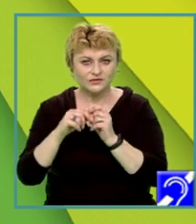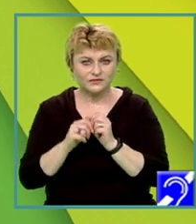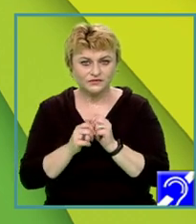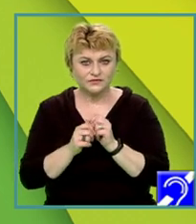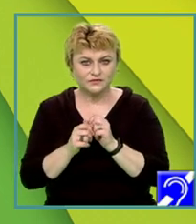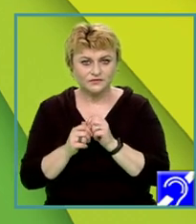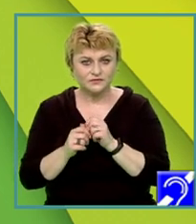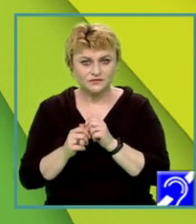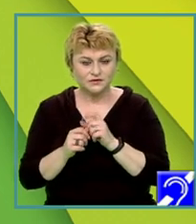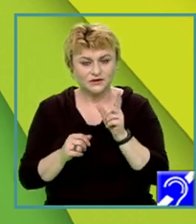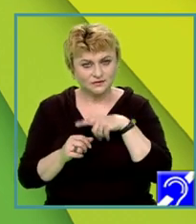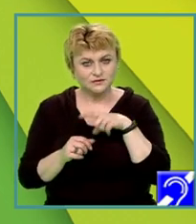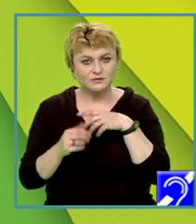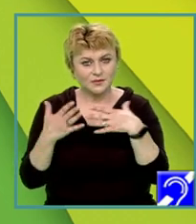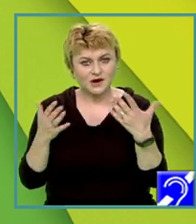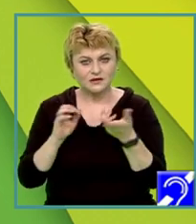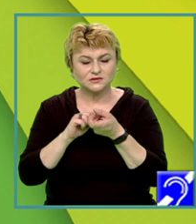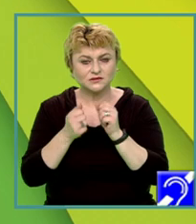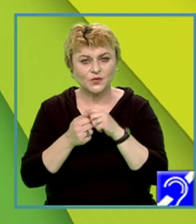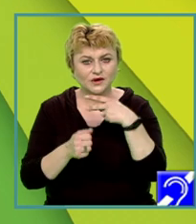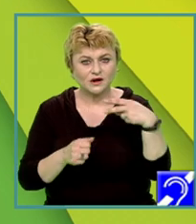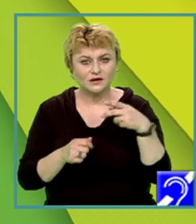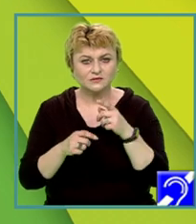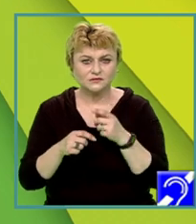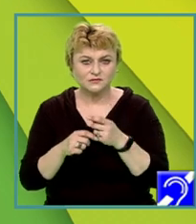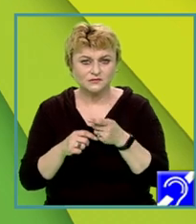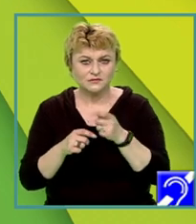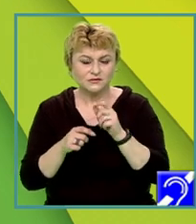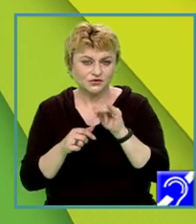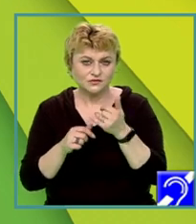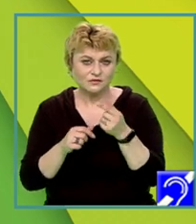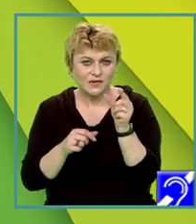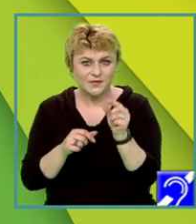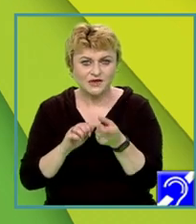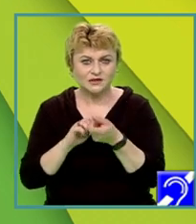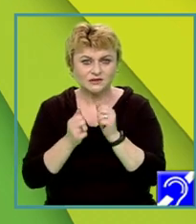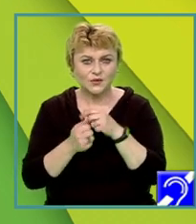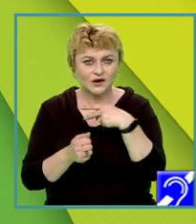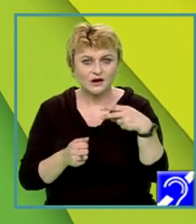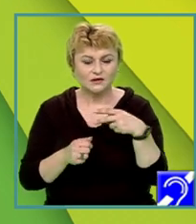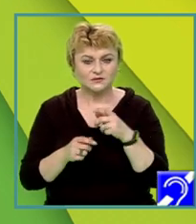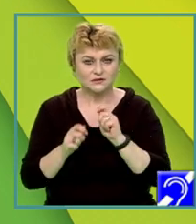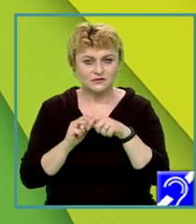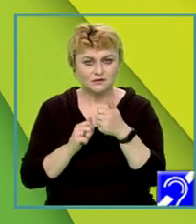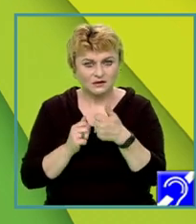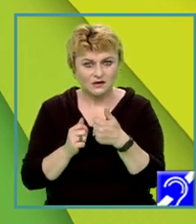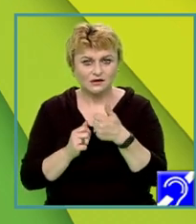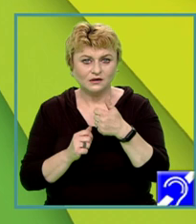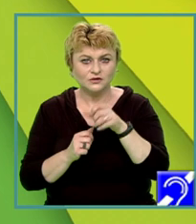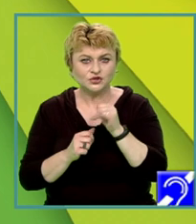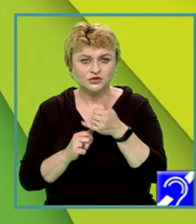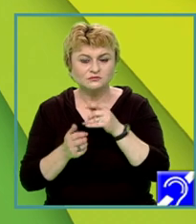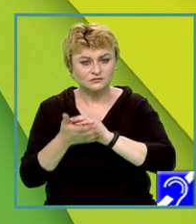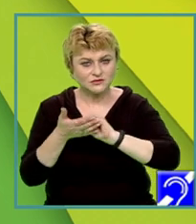este mai mare sau egal decât minus sau și mai mic sau egal decât a lucru care poate fi scris